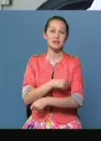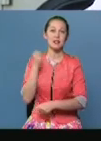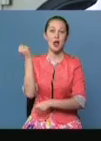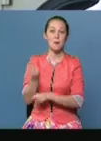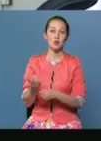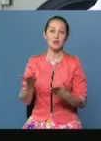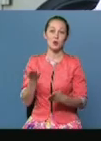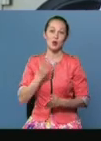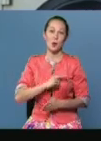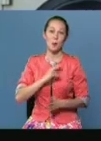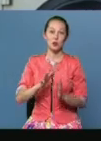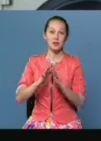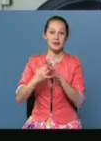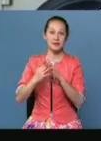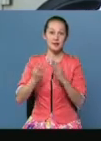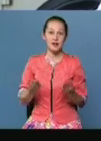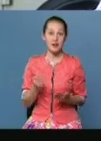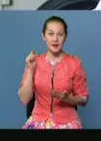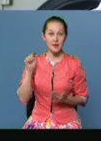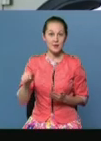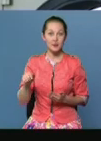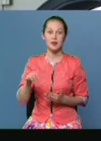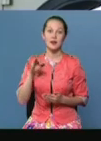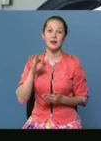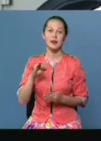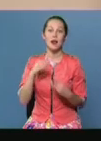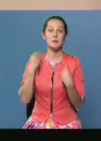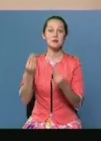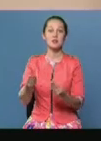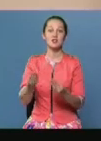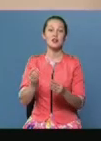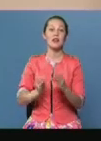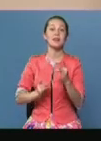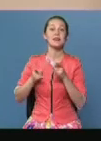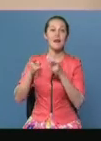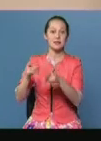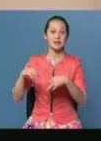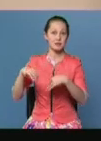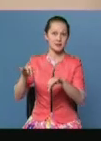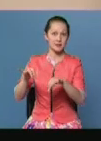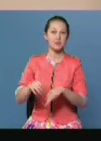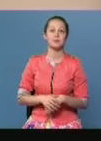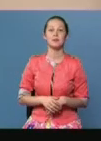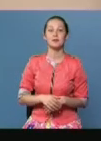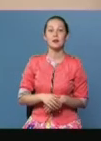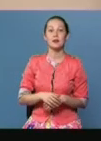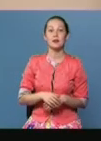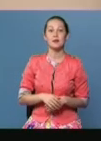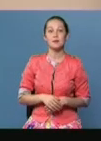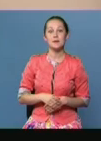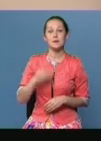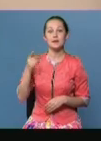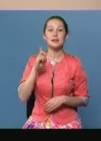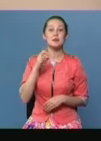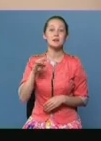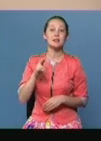работников, которые живут сегодня на селе, это и обеспеченность транспортной доступностью. По словам министра, острый кадровый голод благодаря программе «Земский доктор»